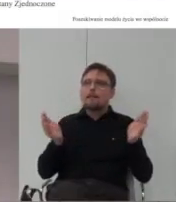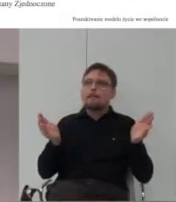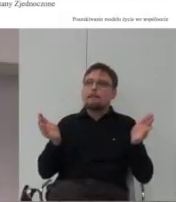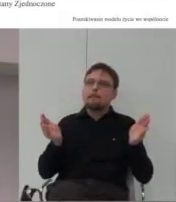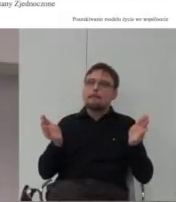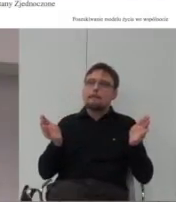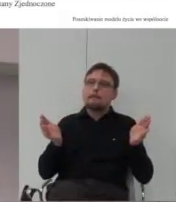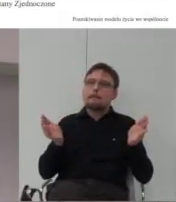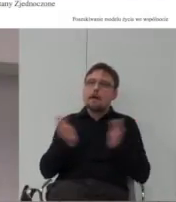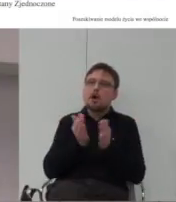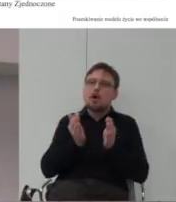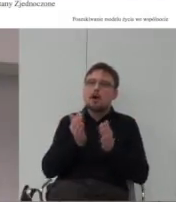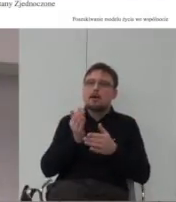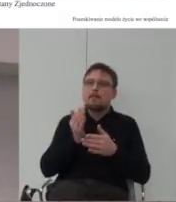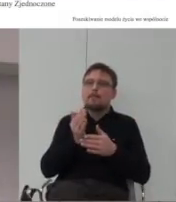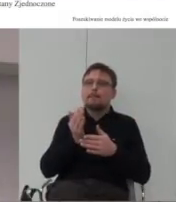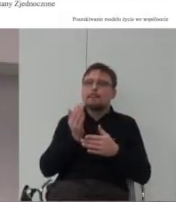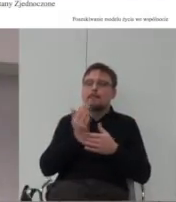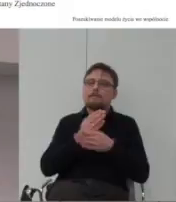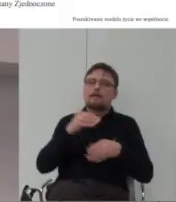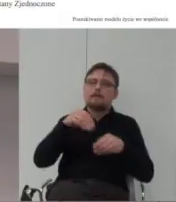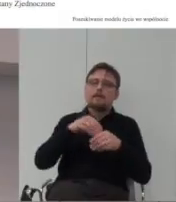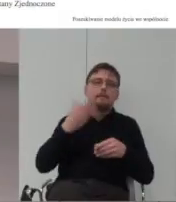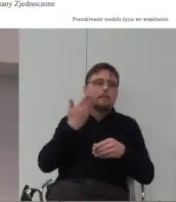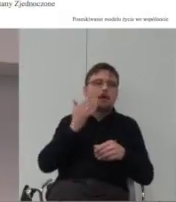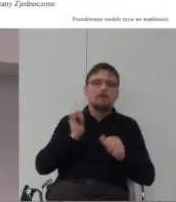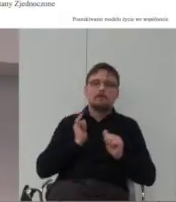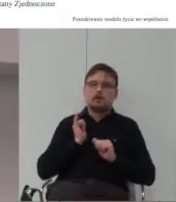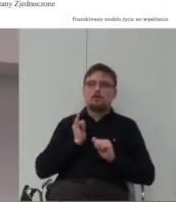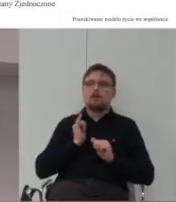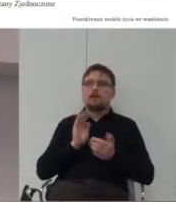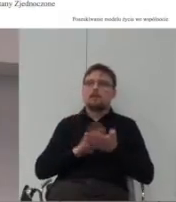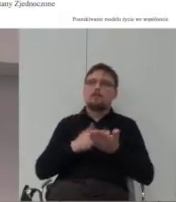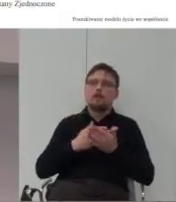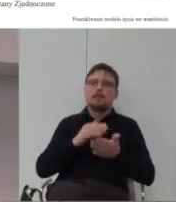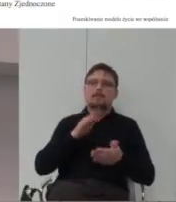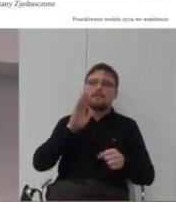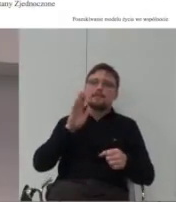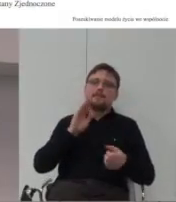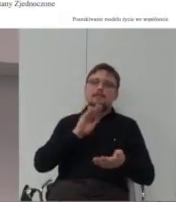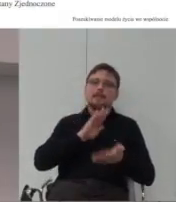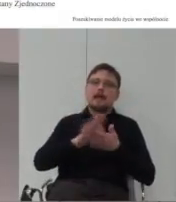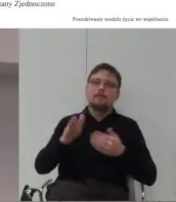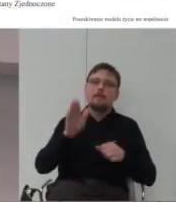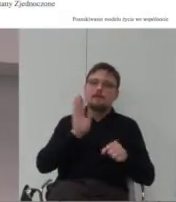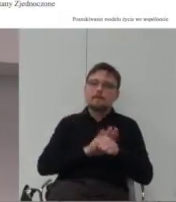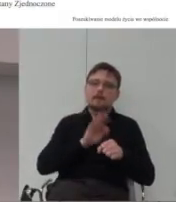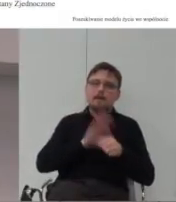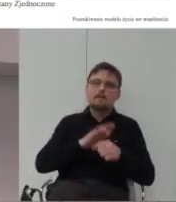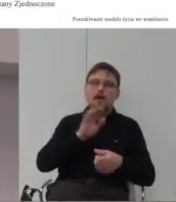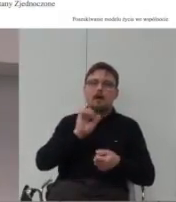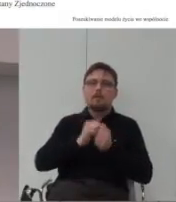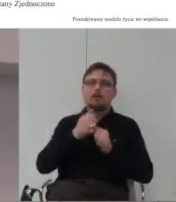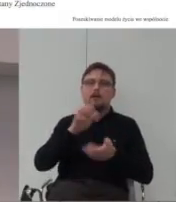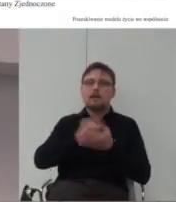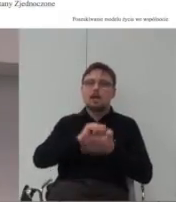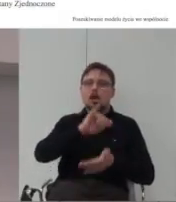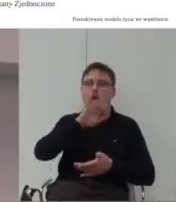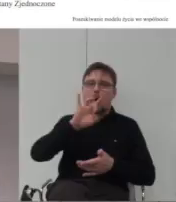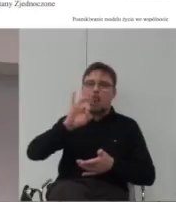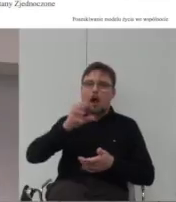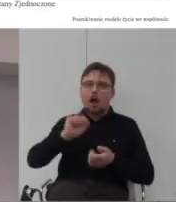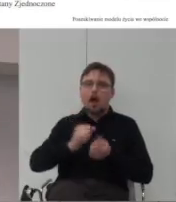Zarówno w USA, jak i w Chinach. Ekstremalnie małe jednostki rekompensuje tutaj szereg udogodnień w